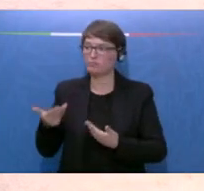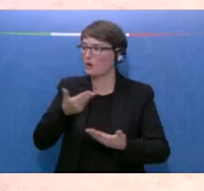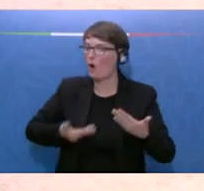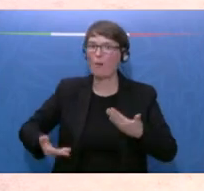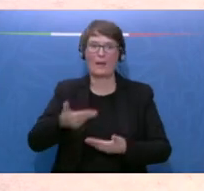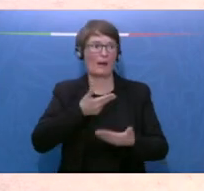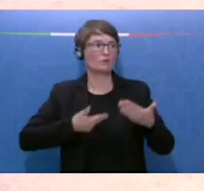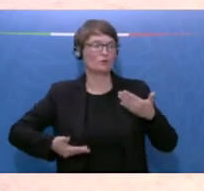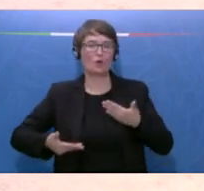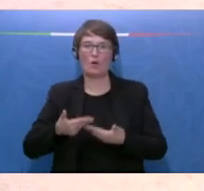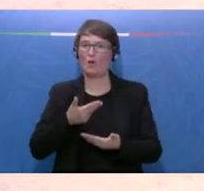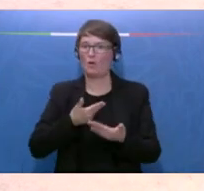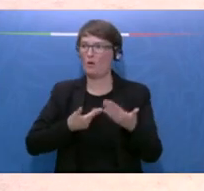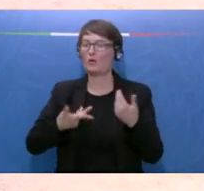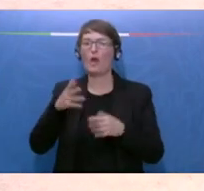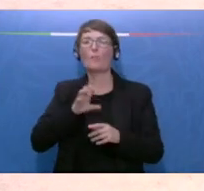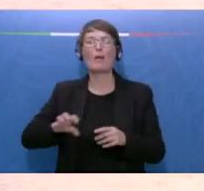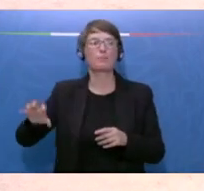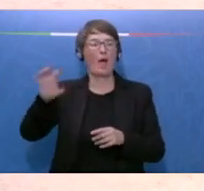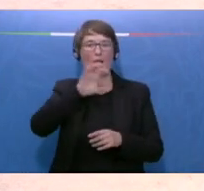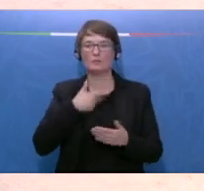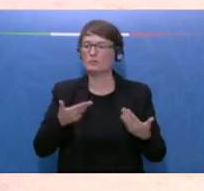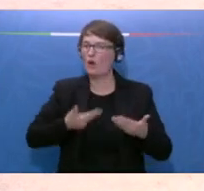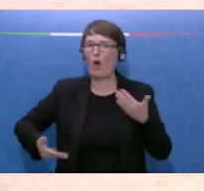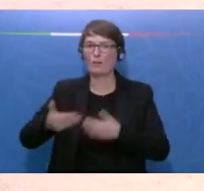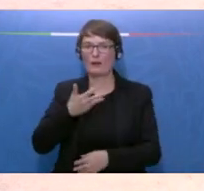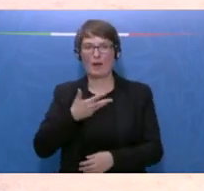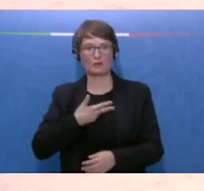response to fight international information